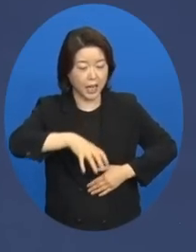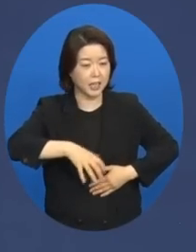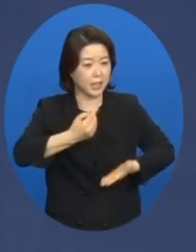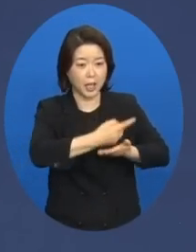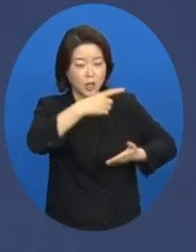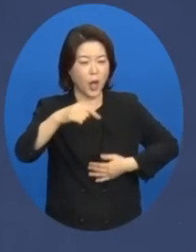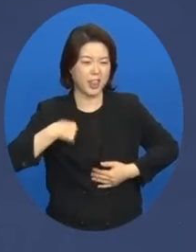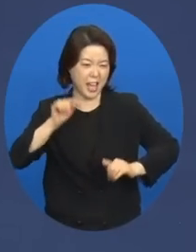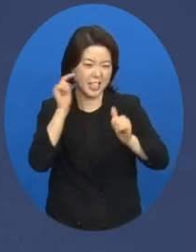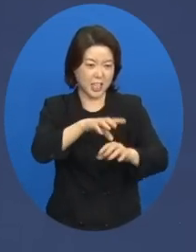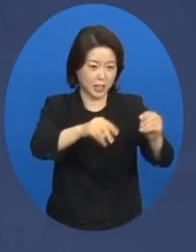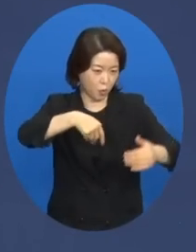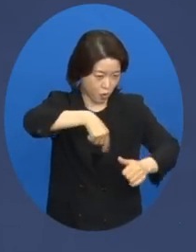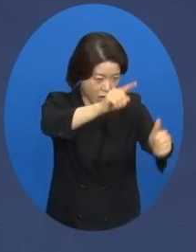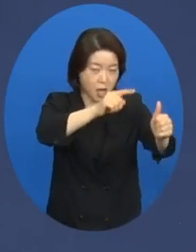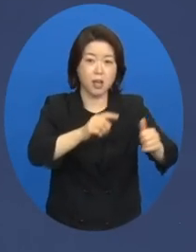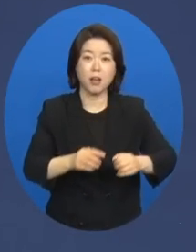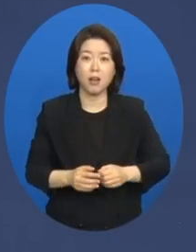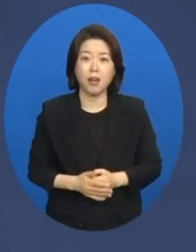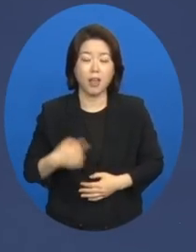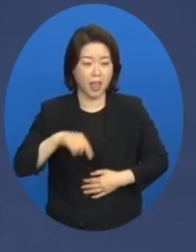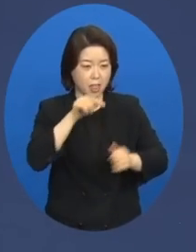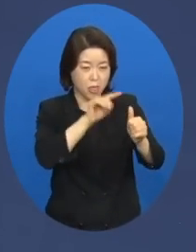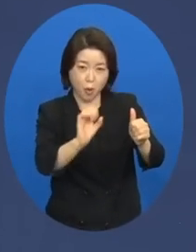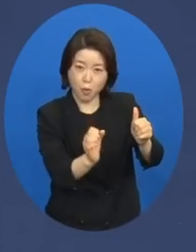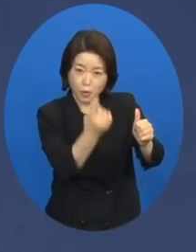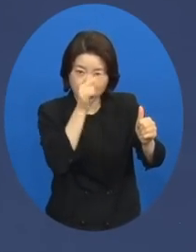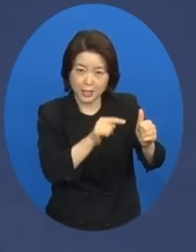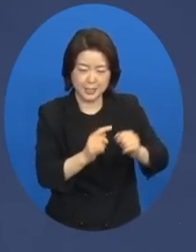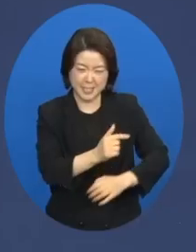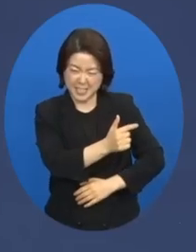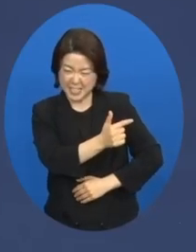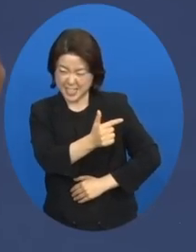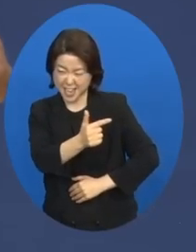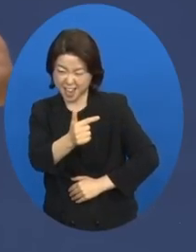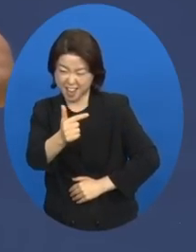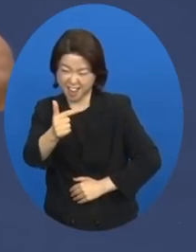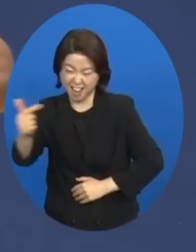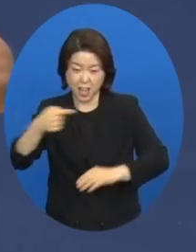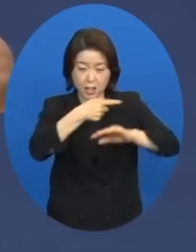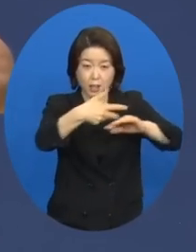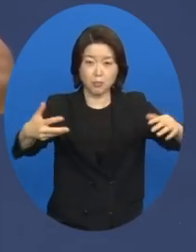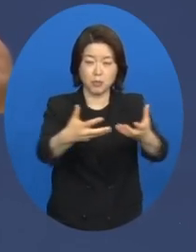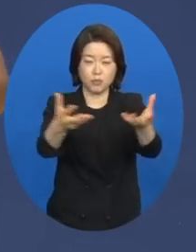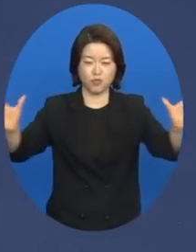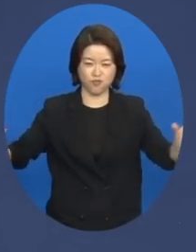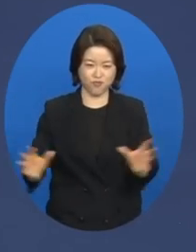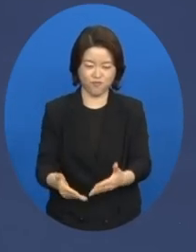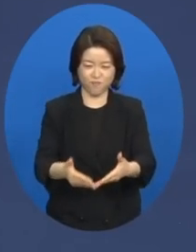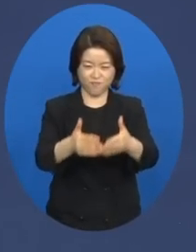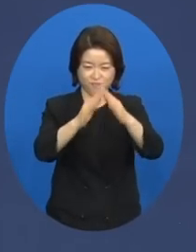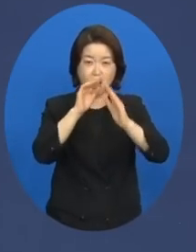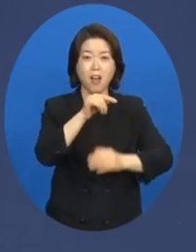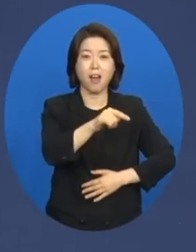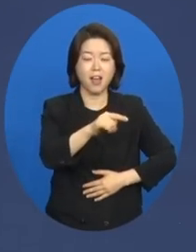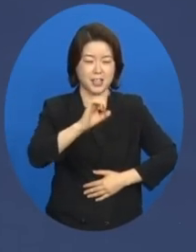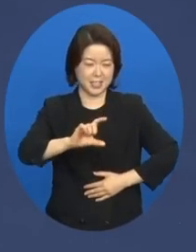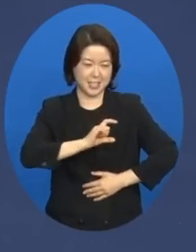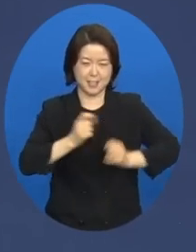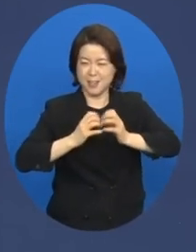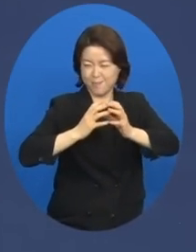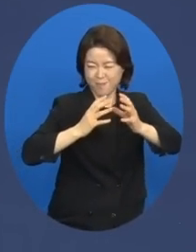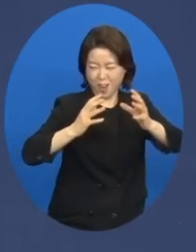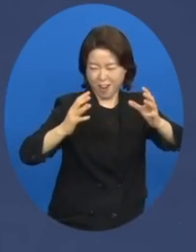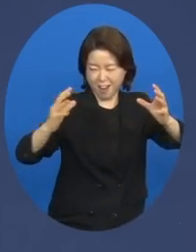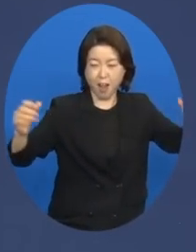지시할 땅으로 가라. 그러면 내가 너로 큰 민족을 이루게 해주겠고 내 이름을